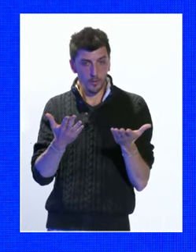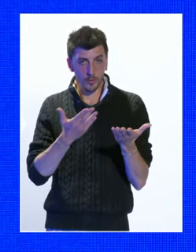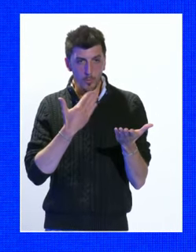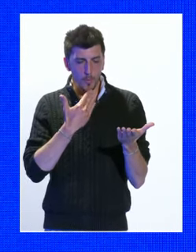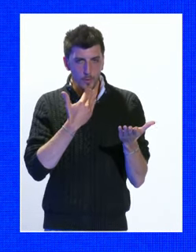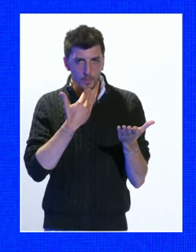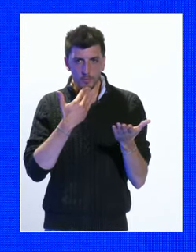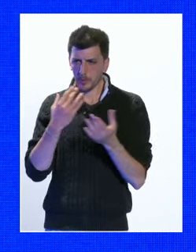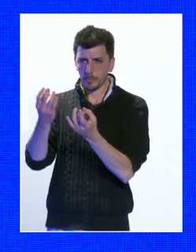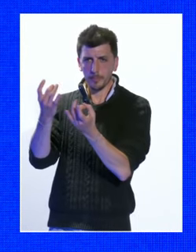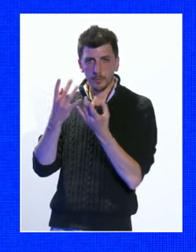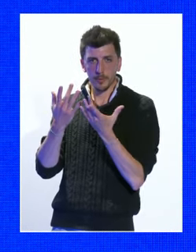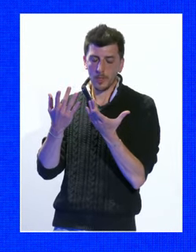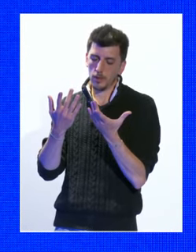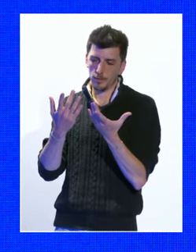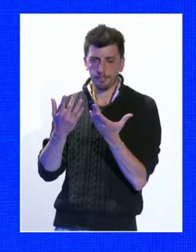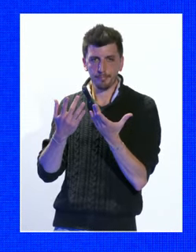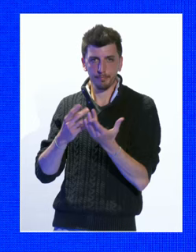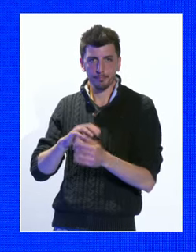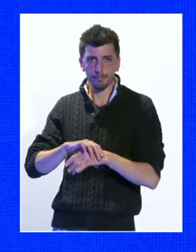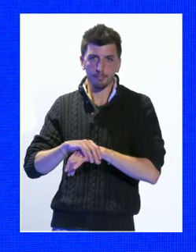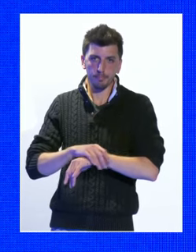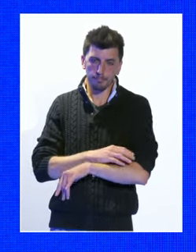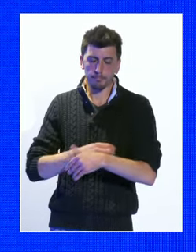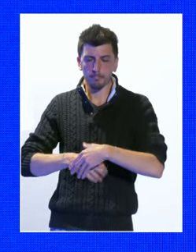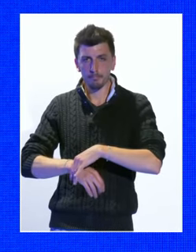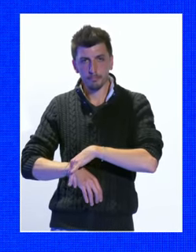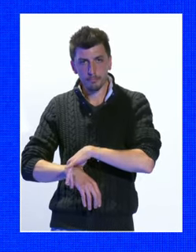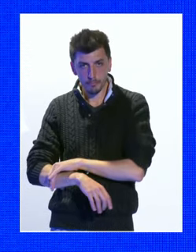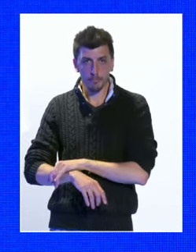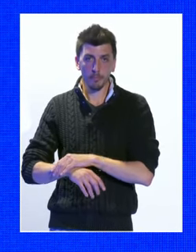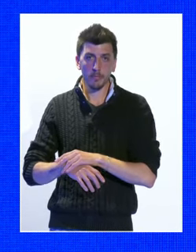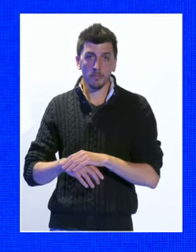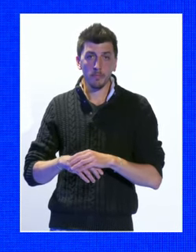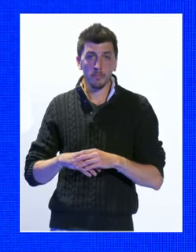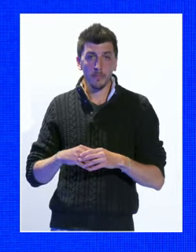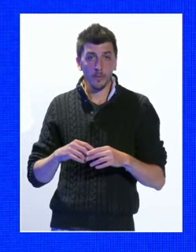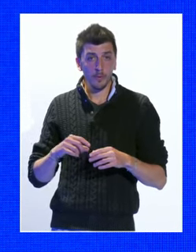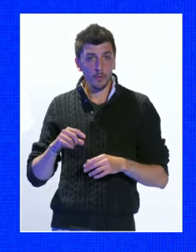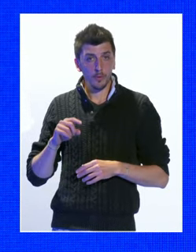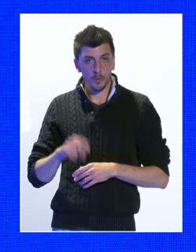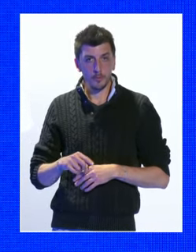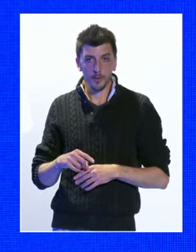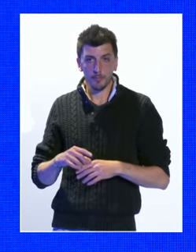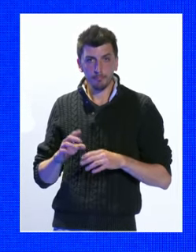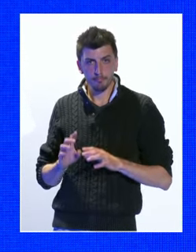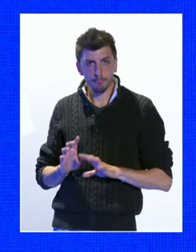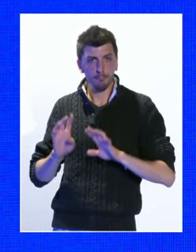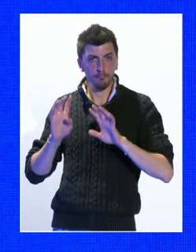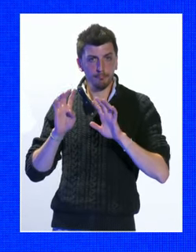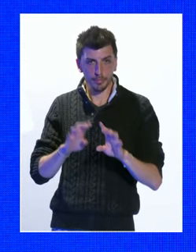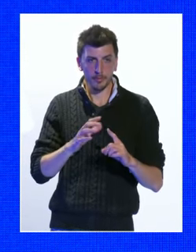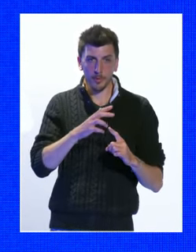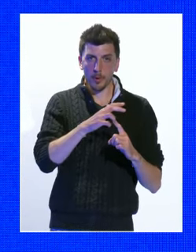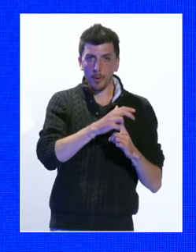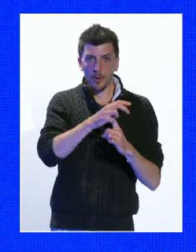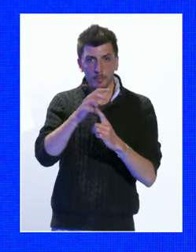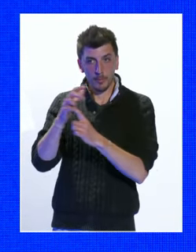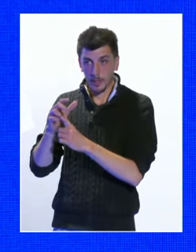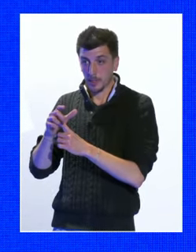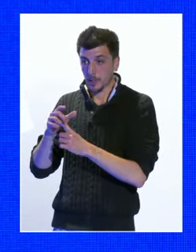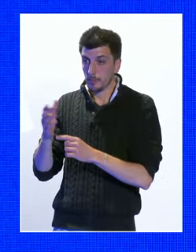prenions nos tables, nos chaises, nos calicots et que nous allions sur les marchés pour faire signer les